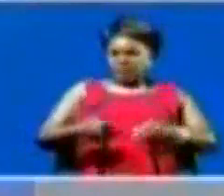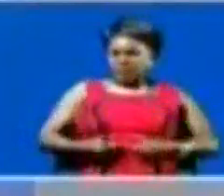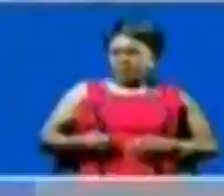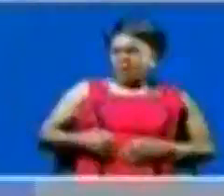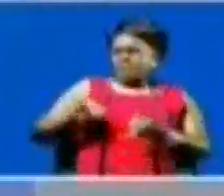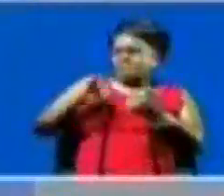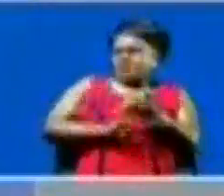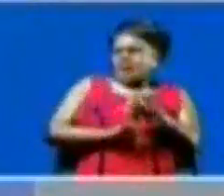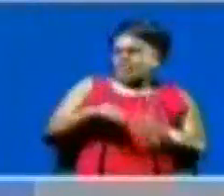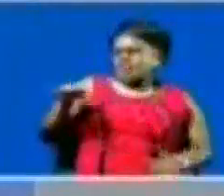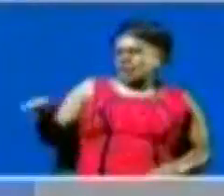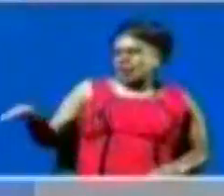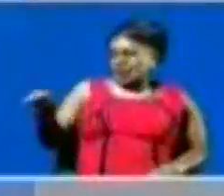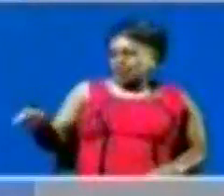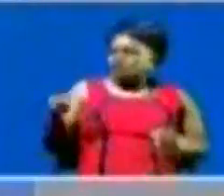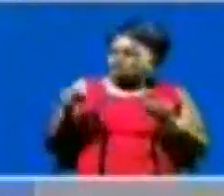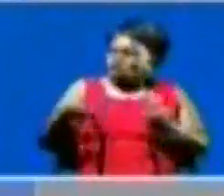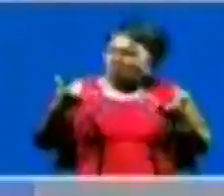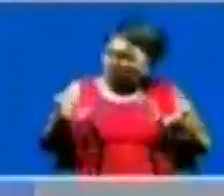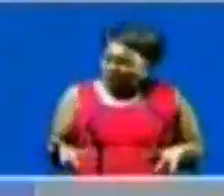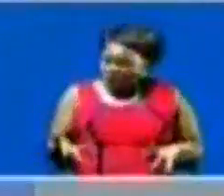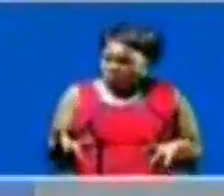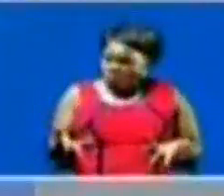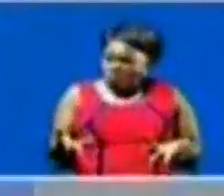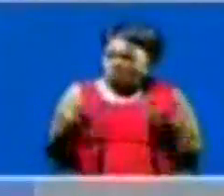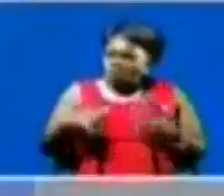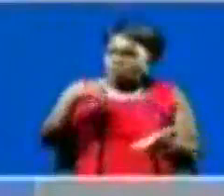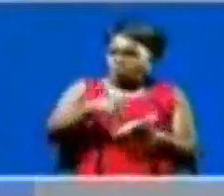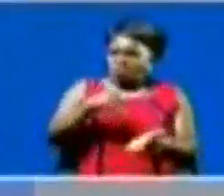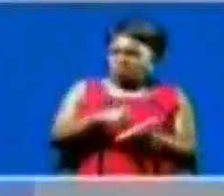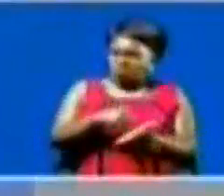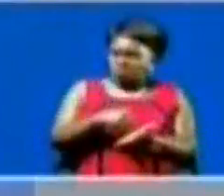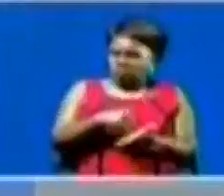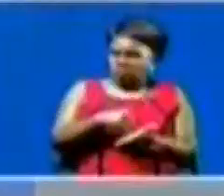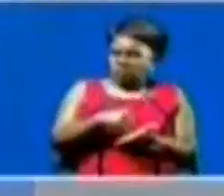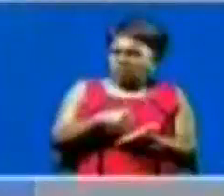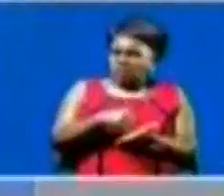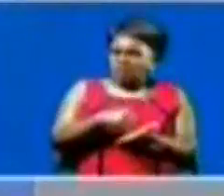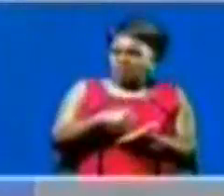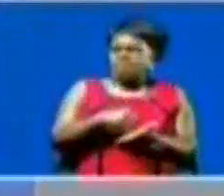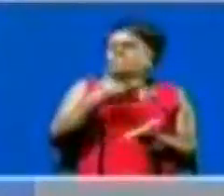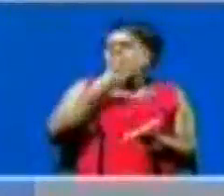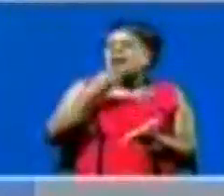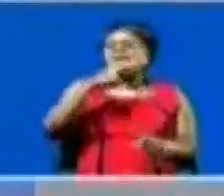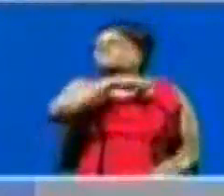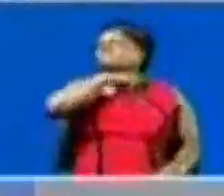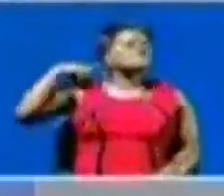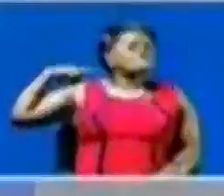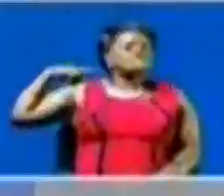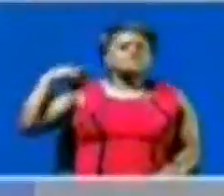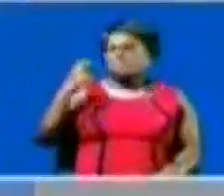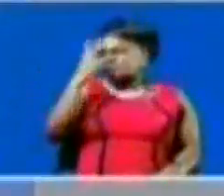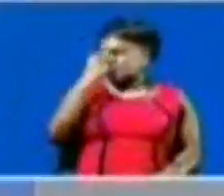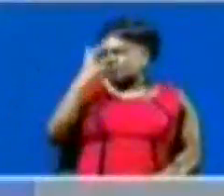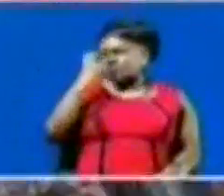mapema katika kaunti hiyo. Amesema suluhu ya pekee kwa wanaohusika na mimba hizo za mapema ni kukatwa shingo kwa